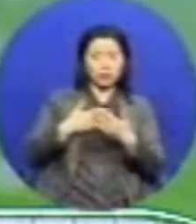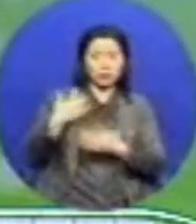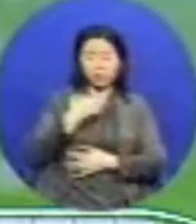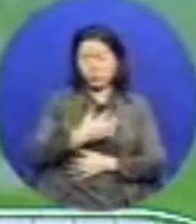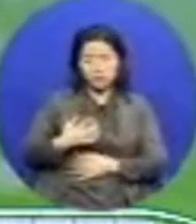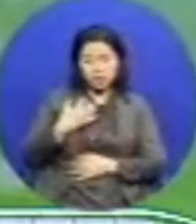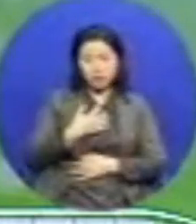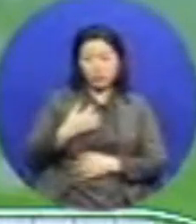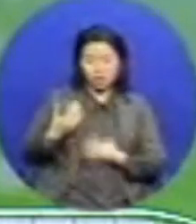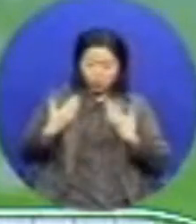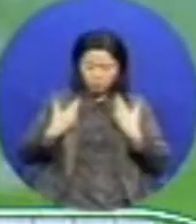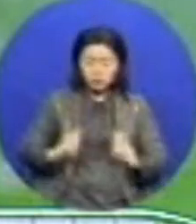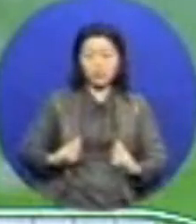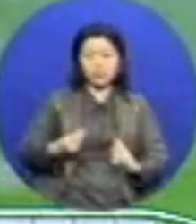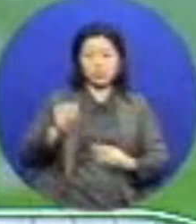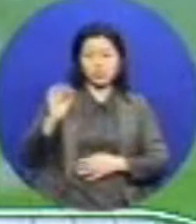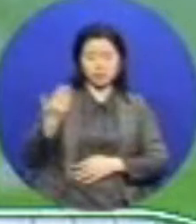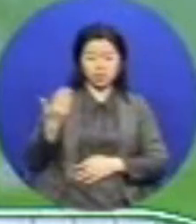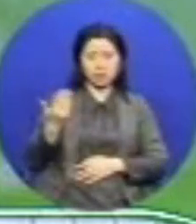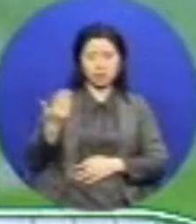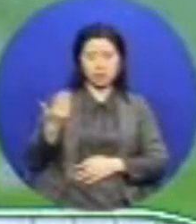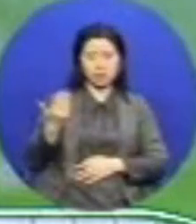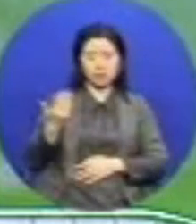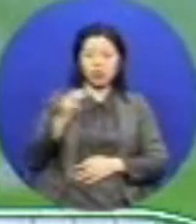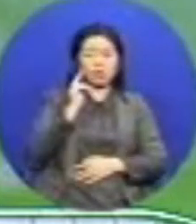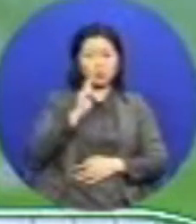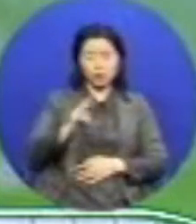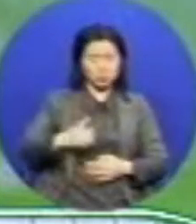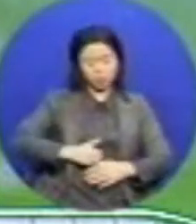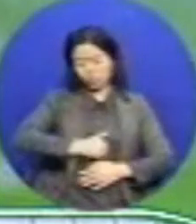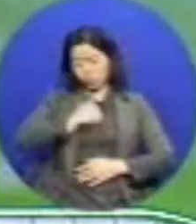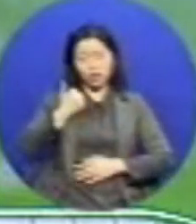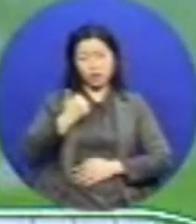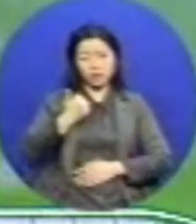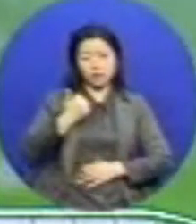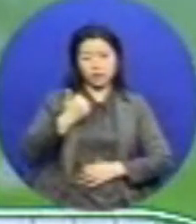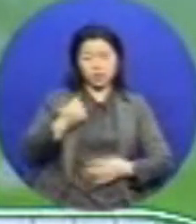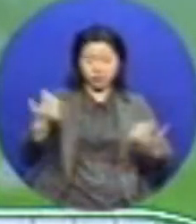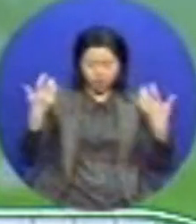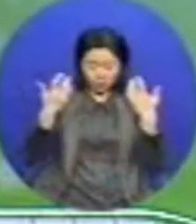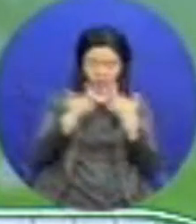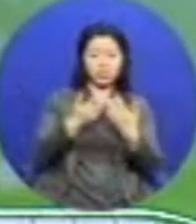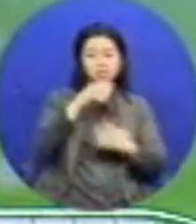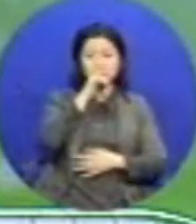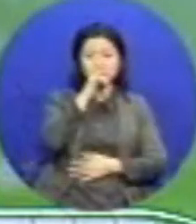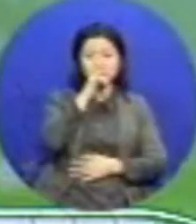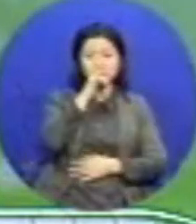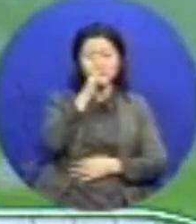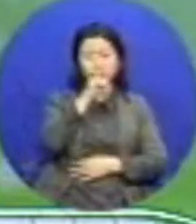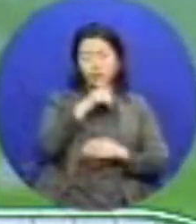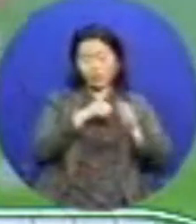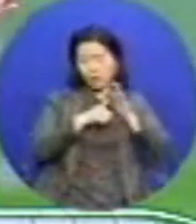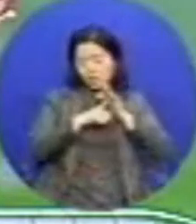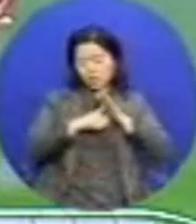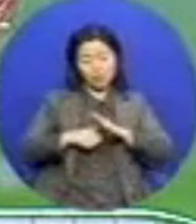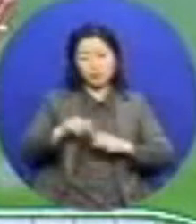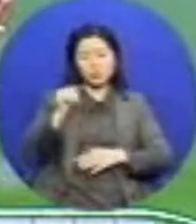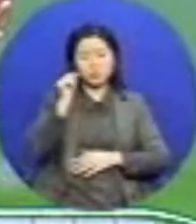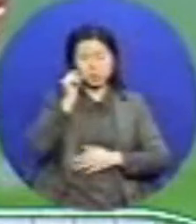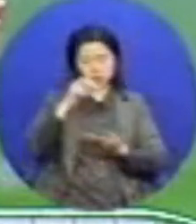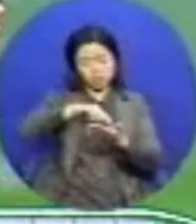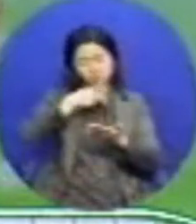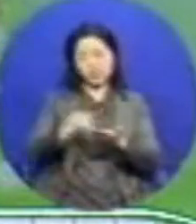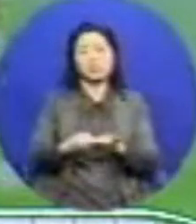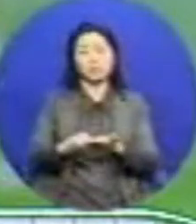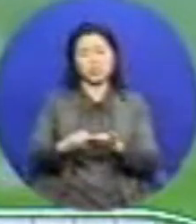되고 너무 좌절이 되고 너무 분노할 가족 자고 견디다 못해서 쓰셨어요